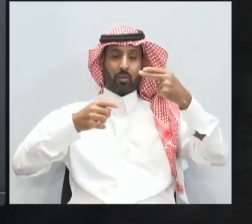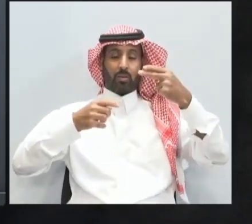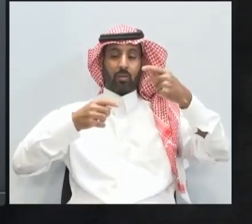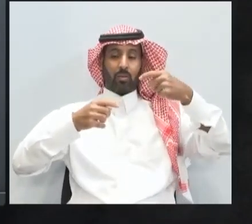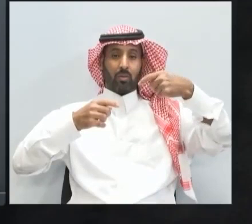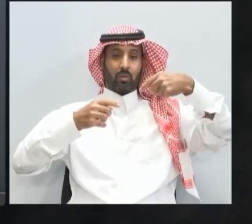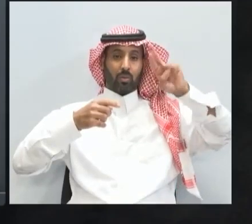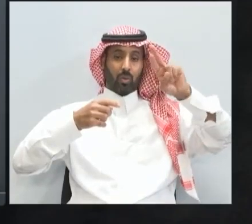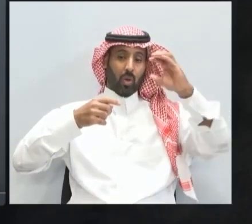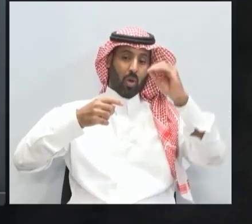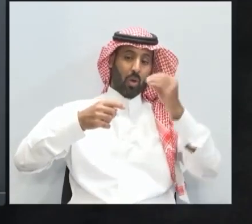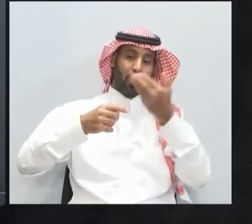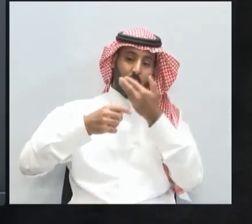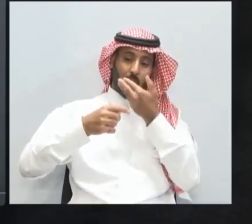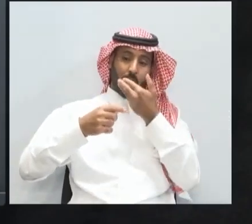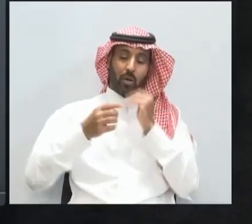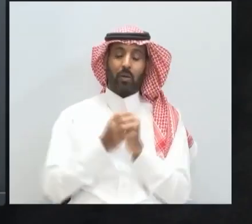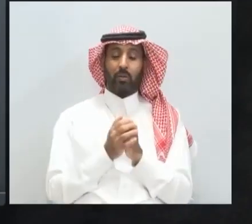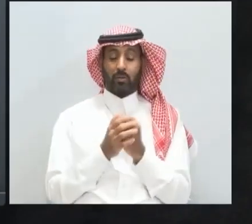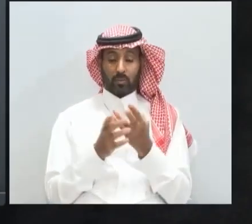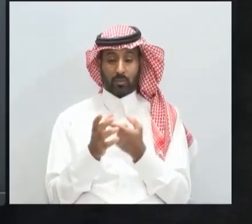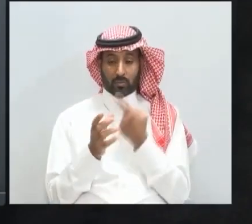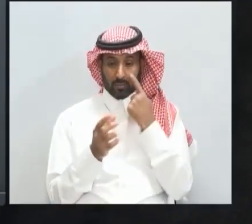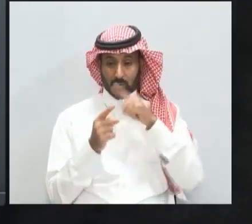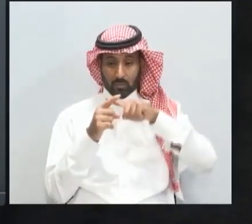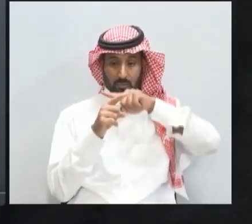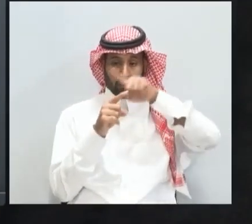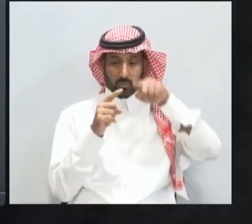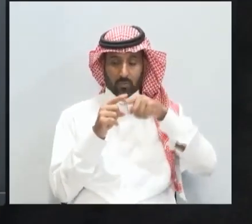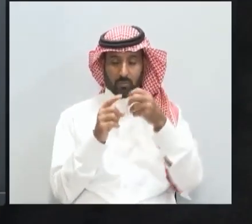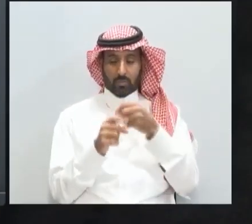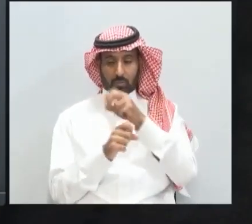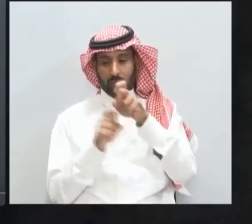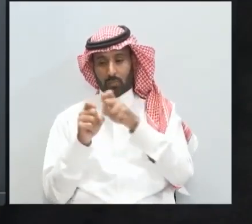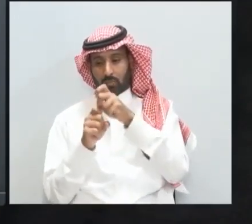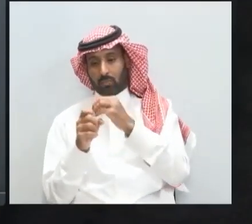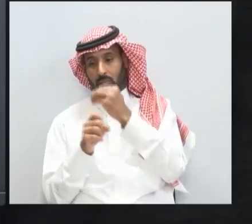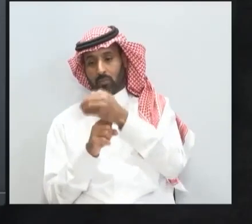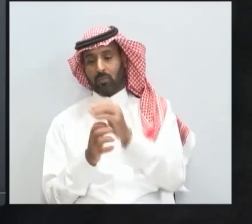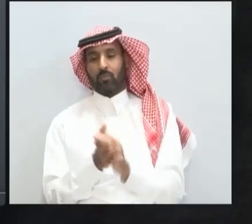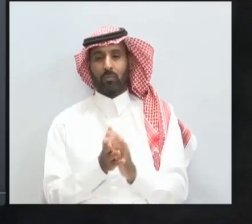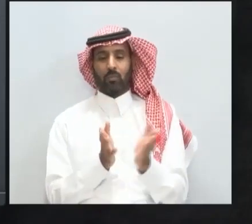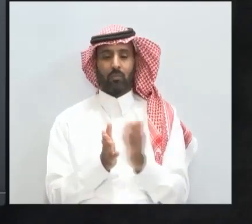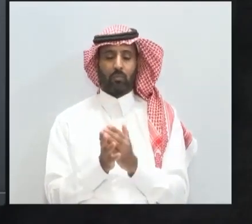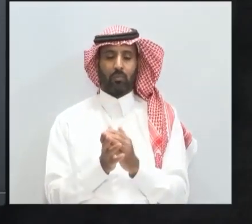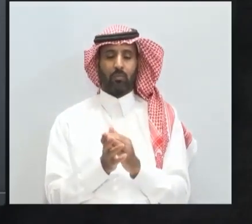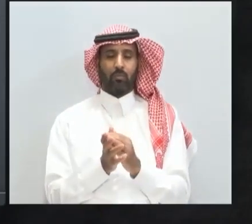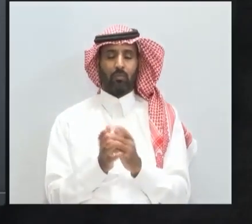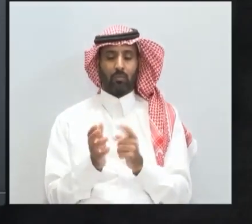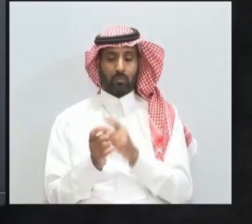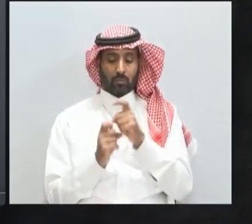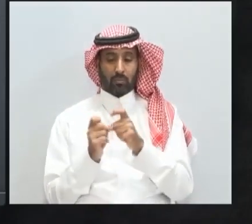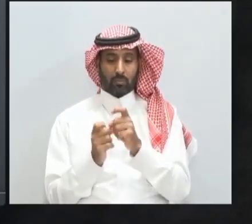لينتج لدينا الماء وهي اول النواتج الت ظهرت معنا في سلسله نقل الالكترونات ولكن مثل ما تعلمنا في نقل